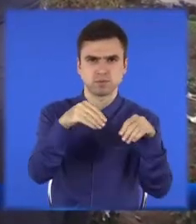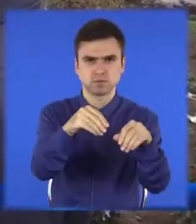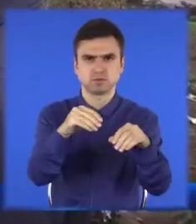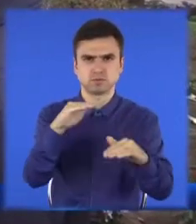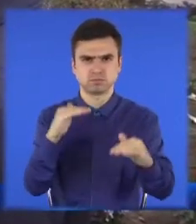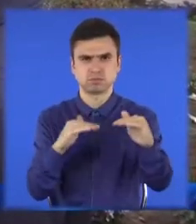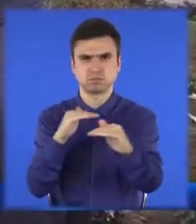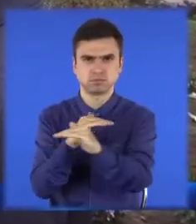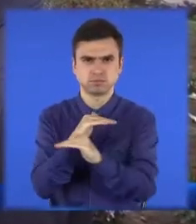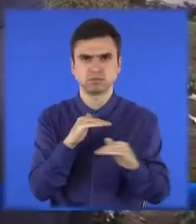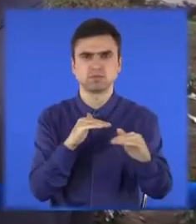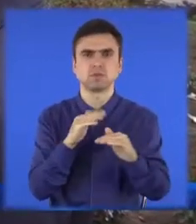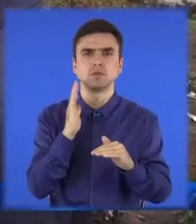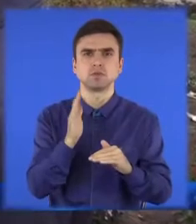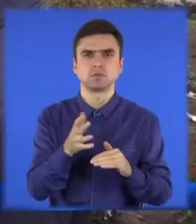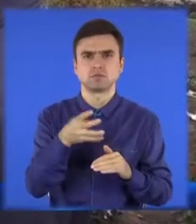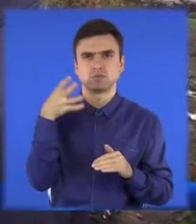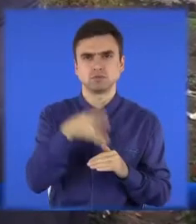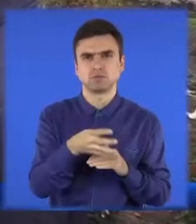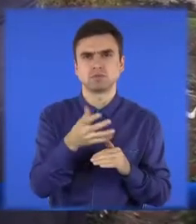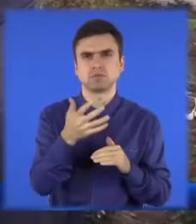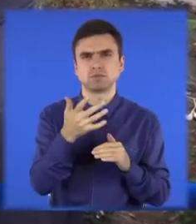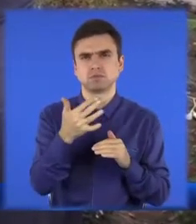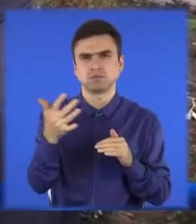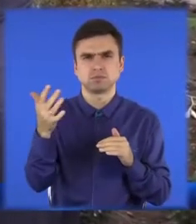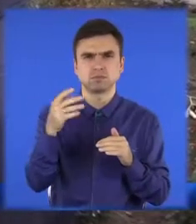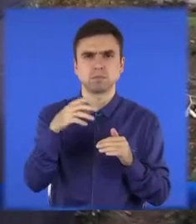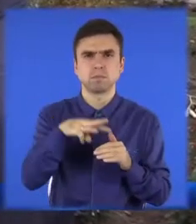выполнено 4472 метра квадратных мощения.